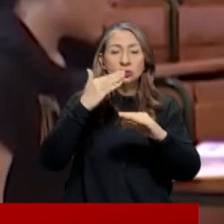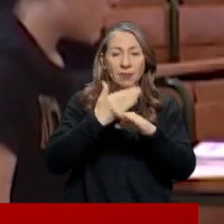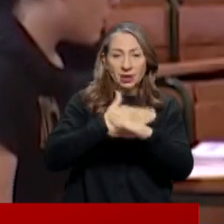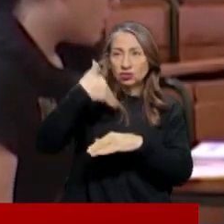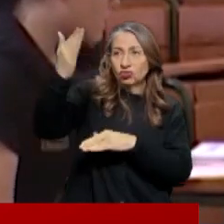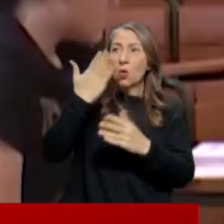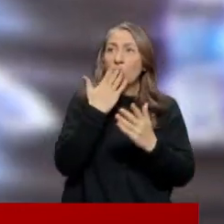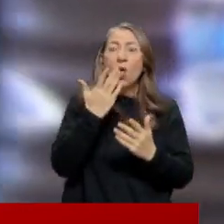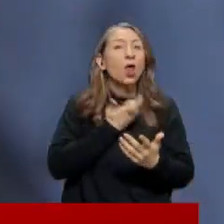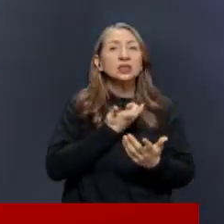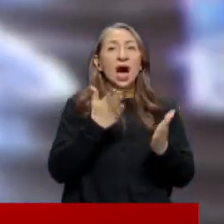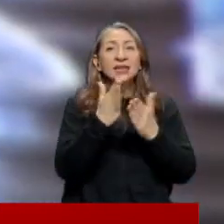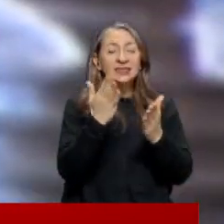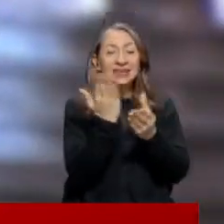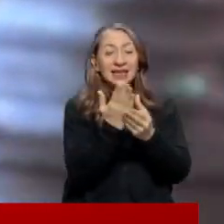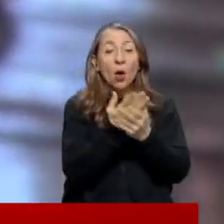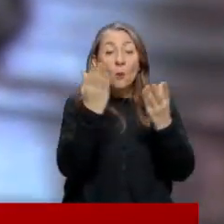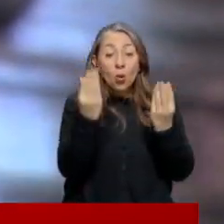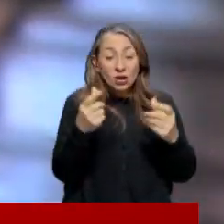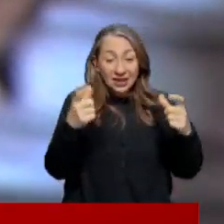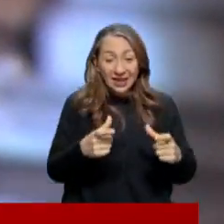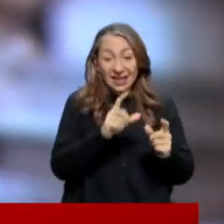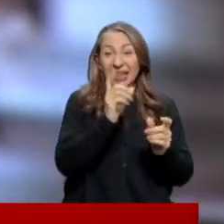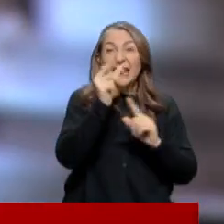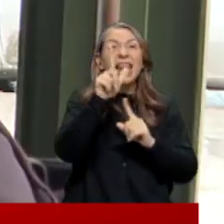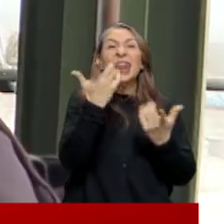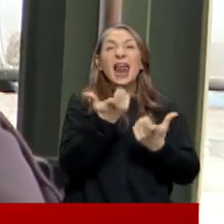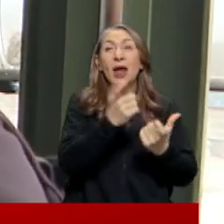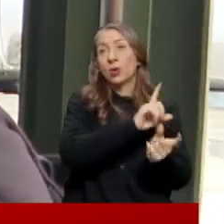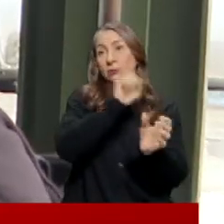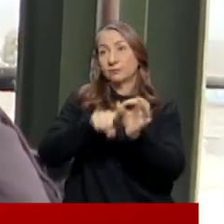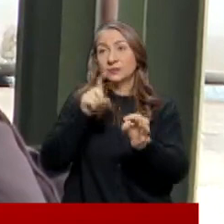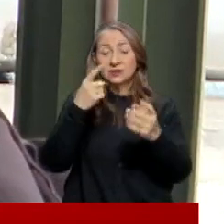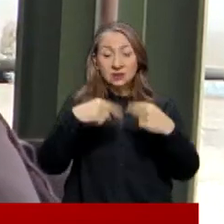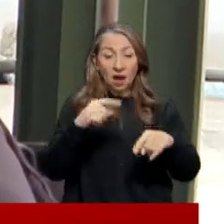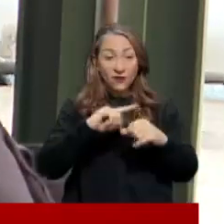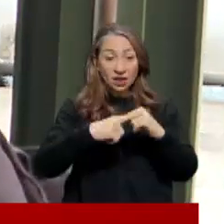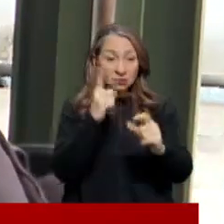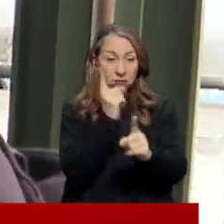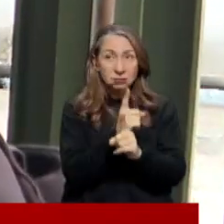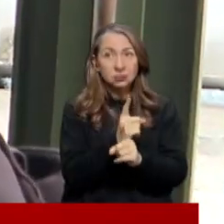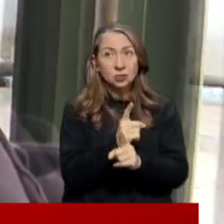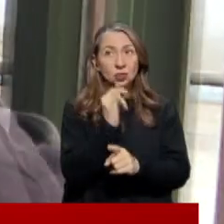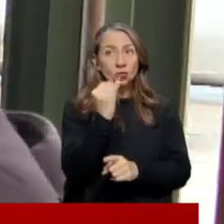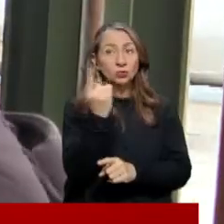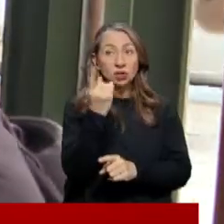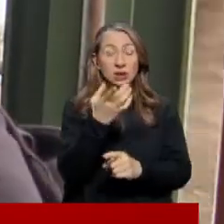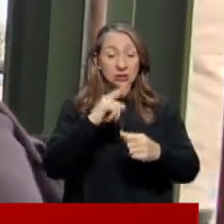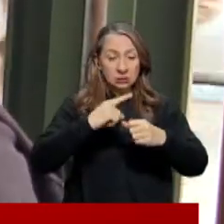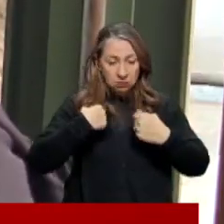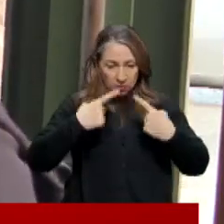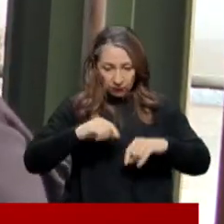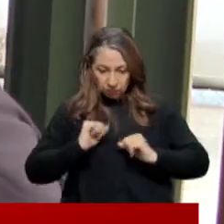okuyan öğrencilerin adres kayıtlarını bulundukları ile aldırmaları gerekiyor. Sınav haftasına denk gelmesi de yani kötü bir durum. Sınava